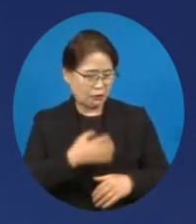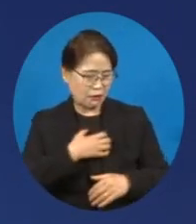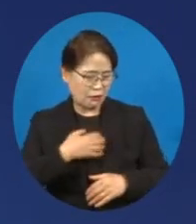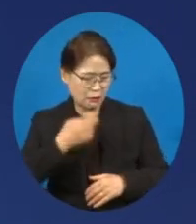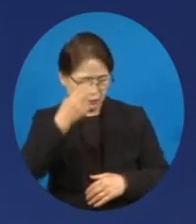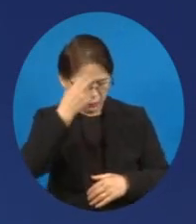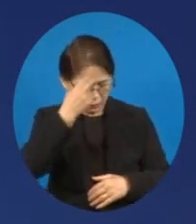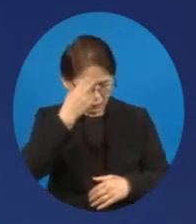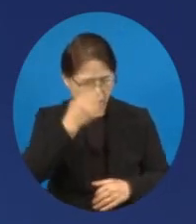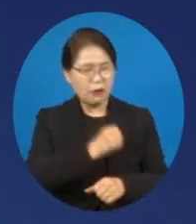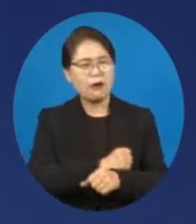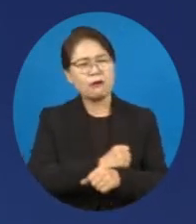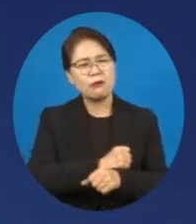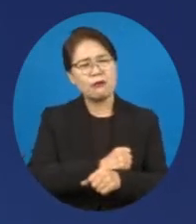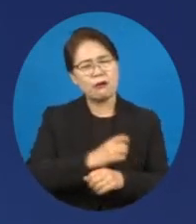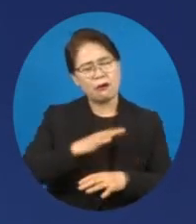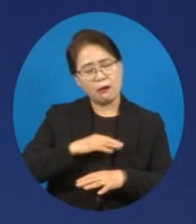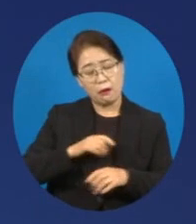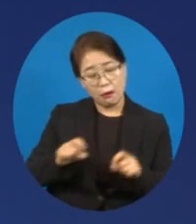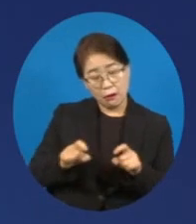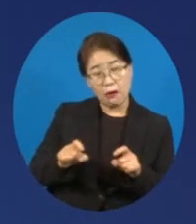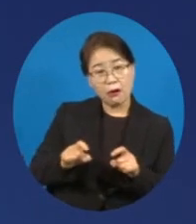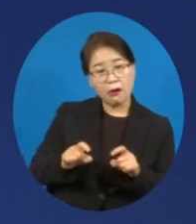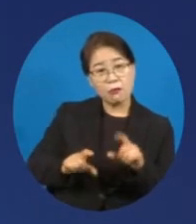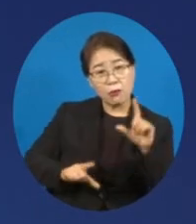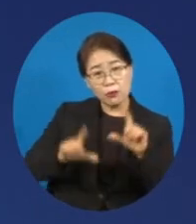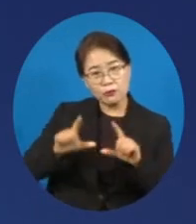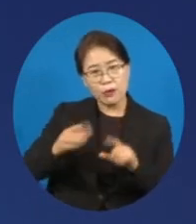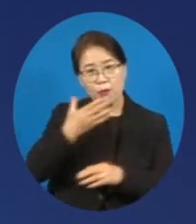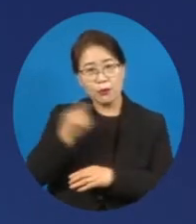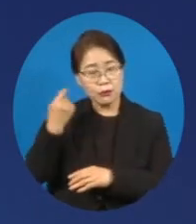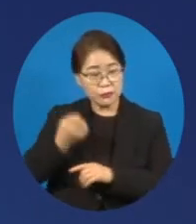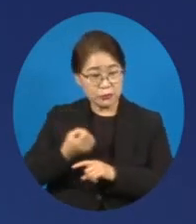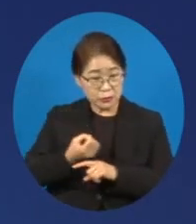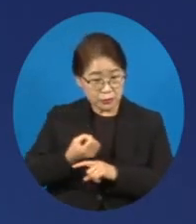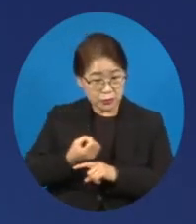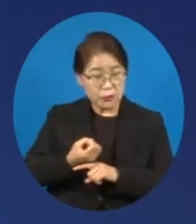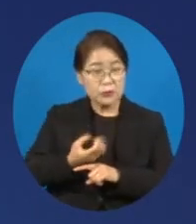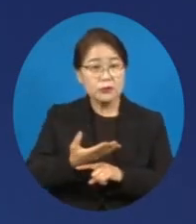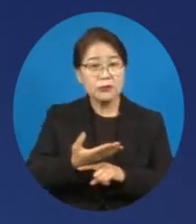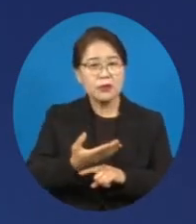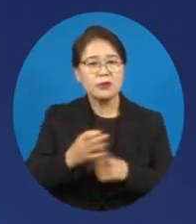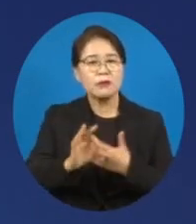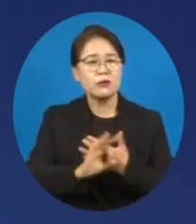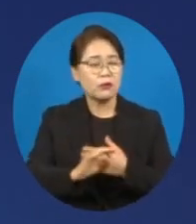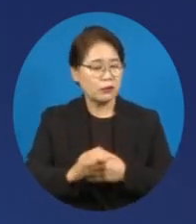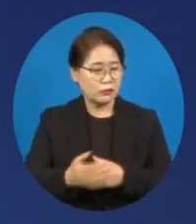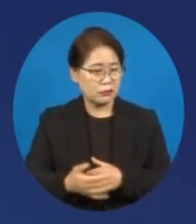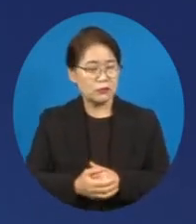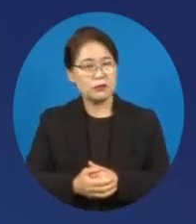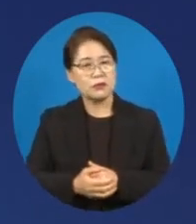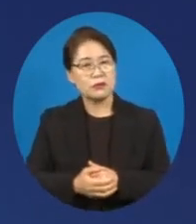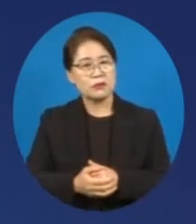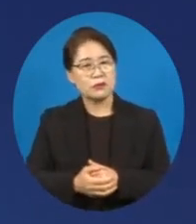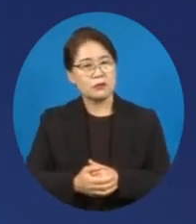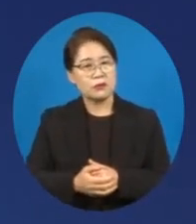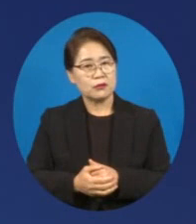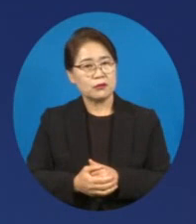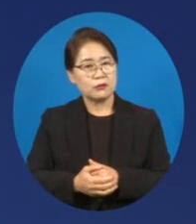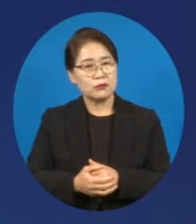걱정하고 근심하고 두려워 떨면서 복음을 전한다면 누가 여러분들 전하는 복음을